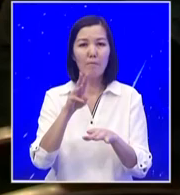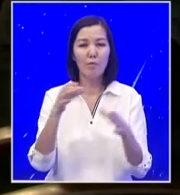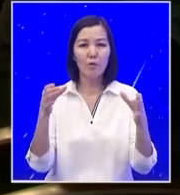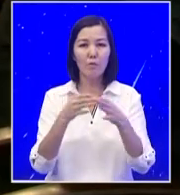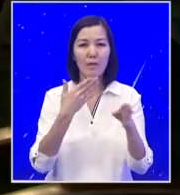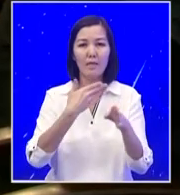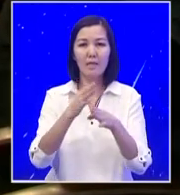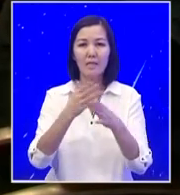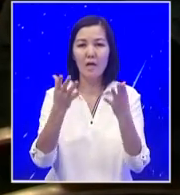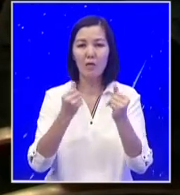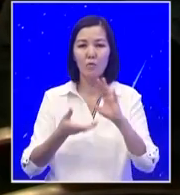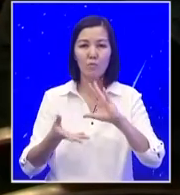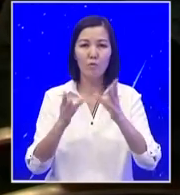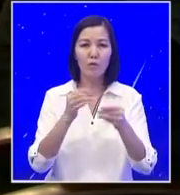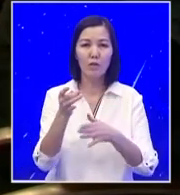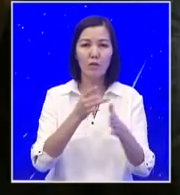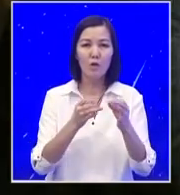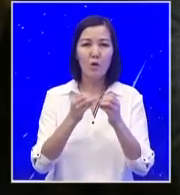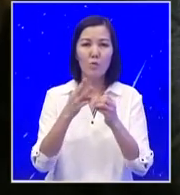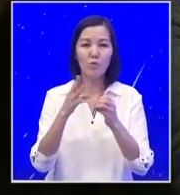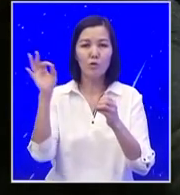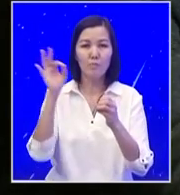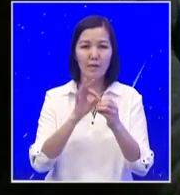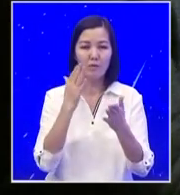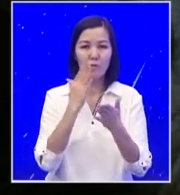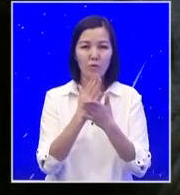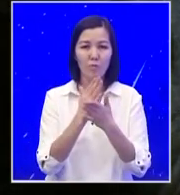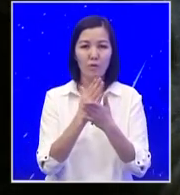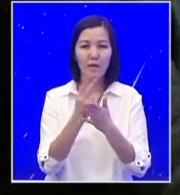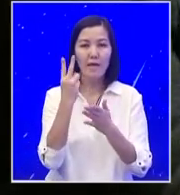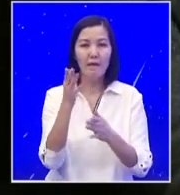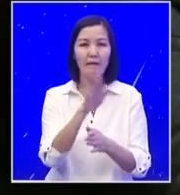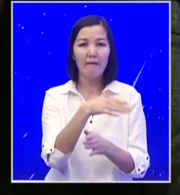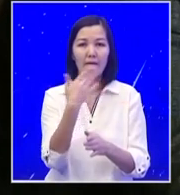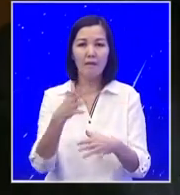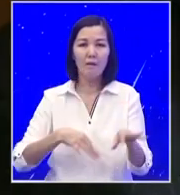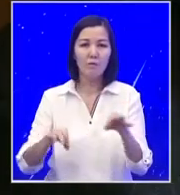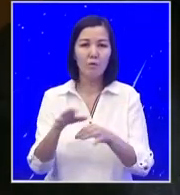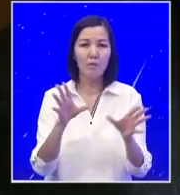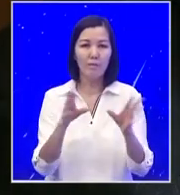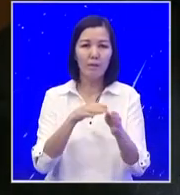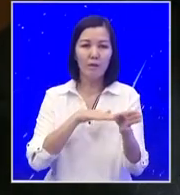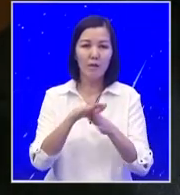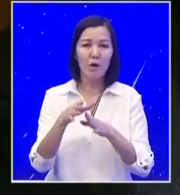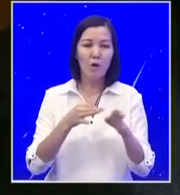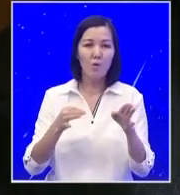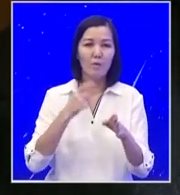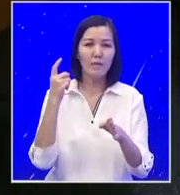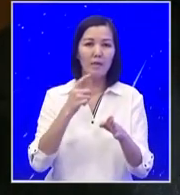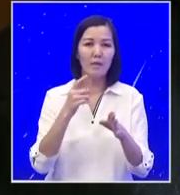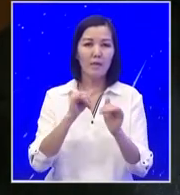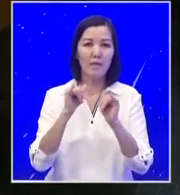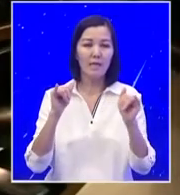ұйымынан несие алу бойынша республиканың 13% құрап отыр. Енді екі тарапты жоба жүзеге асса, облыс экономикасы әрі